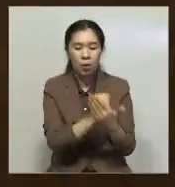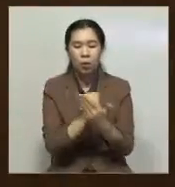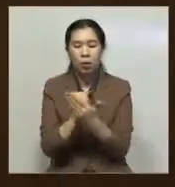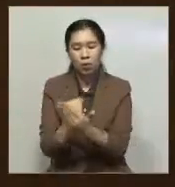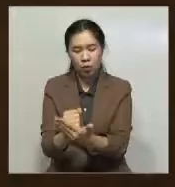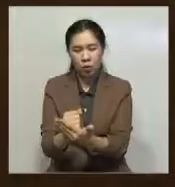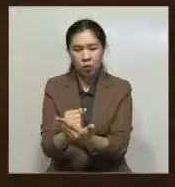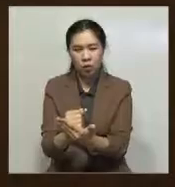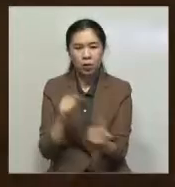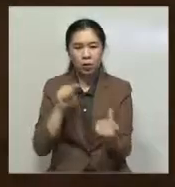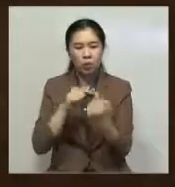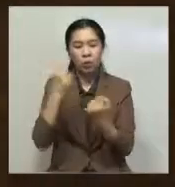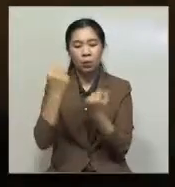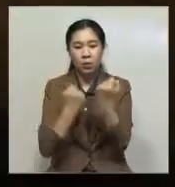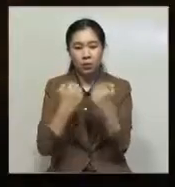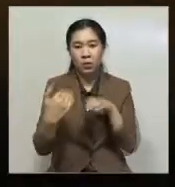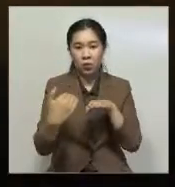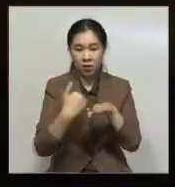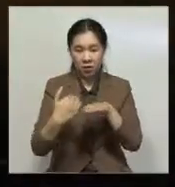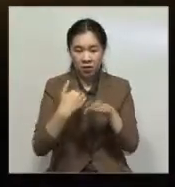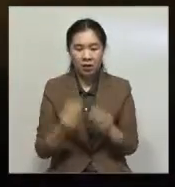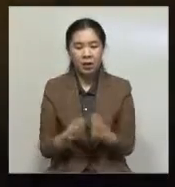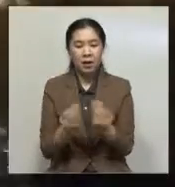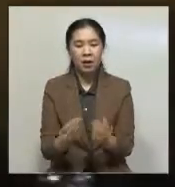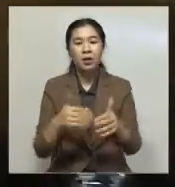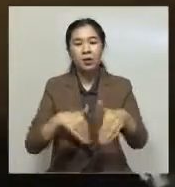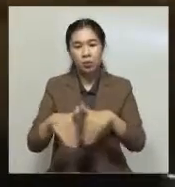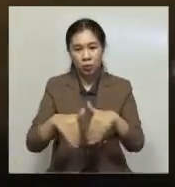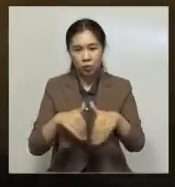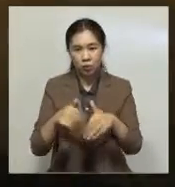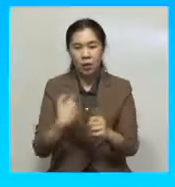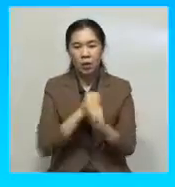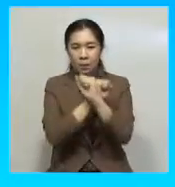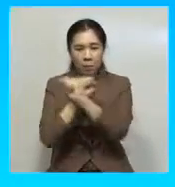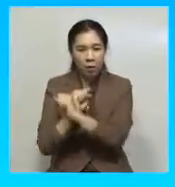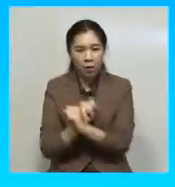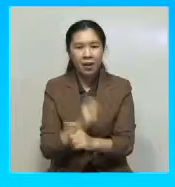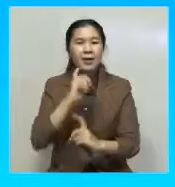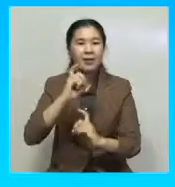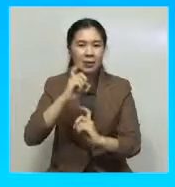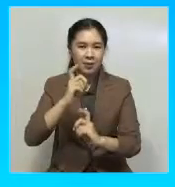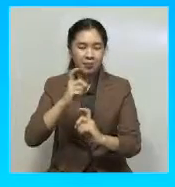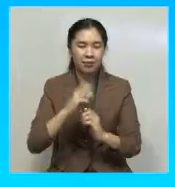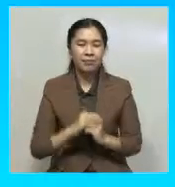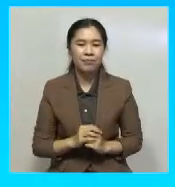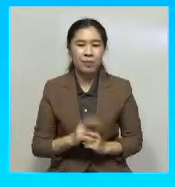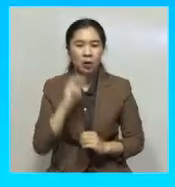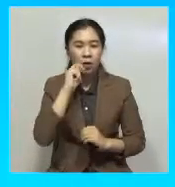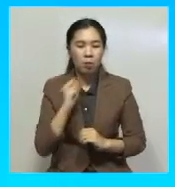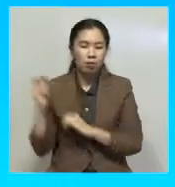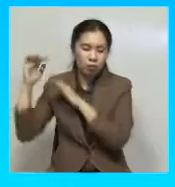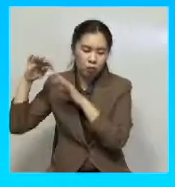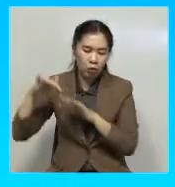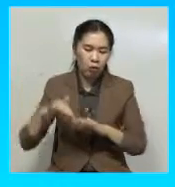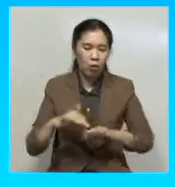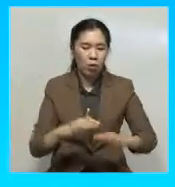อำนวยความสะดวกด้านการจราจรให้กับพี่น้องประชาชนที่สัญจรผ่านไปมาเพื่อที่จะป้องกันอันตรายค่ะขณะเดียวกันค่ะน้ำป่ายังไหลเ